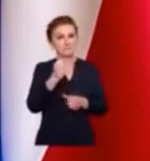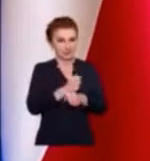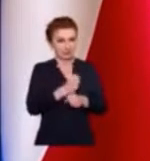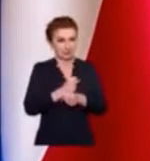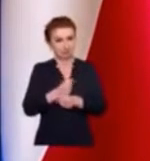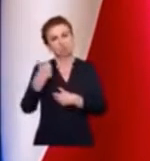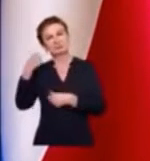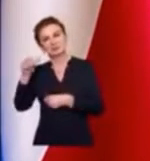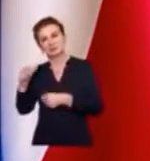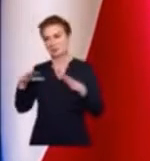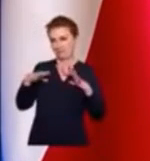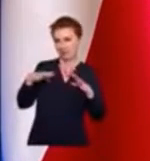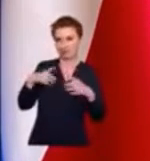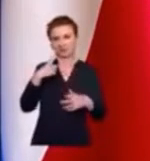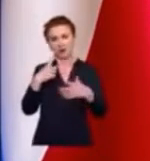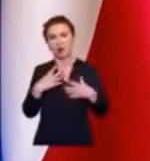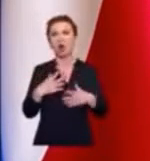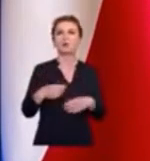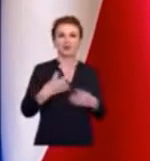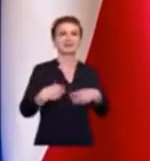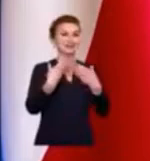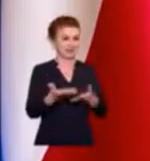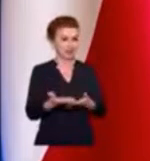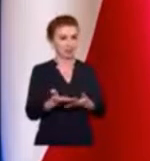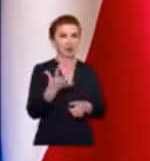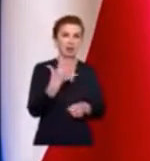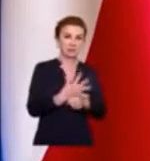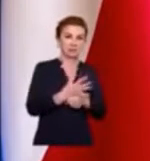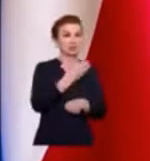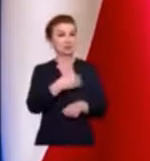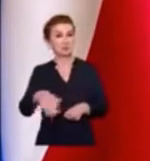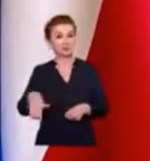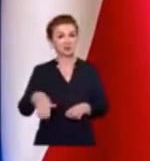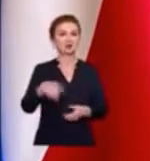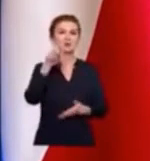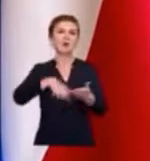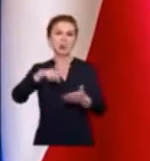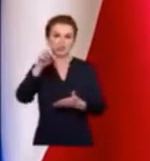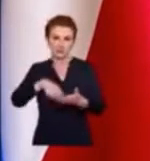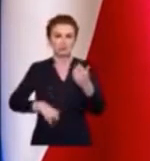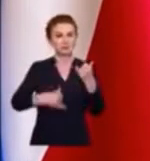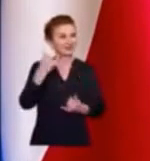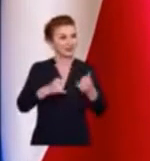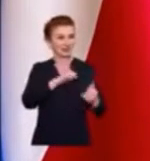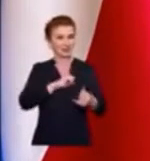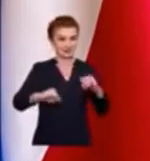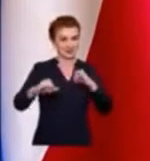personel medyczny, około 50 milionów miesięcznie. Jeśli organy założycielskie wdrożą tego